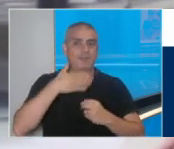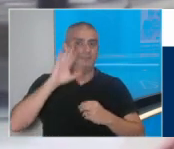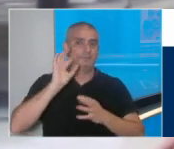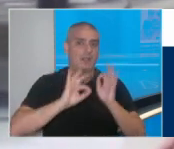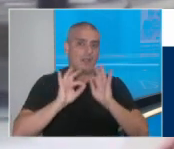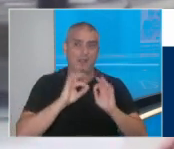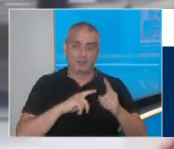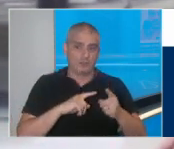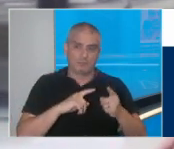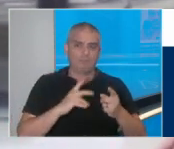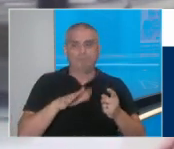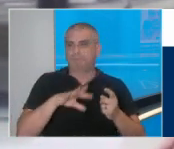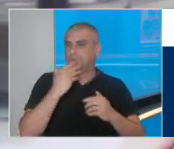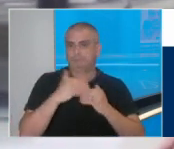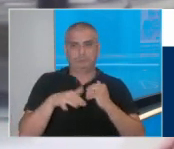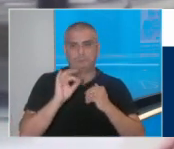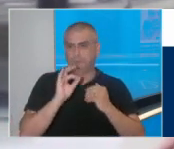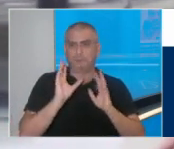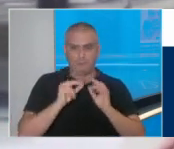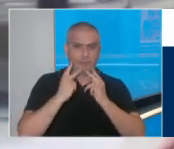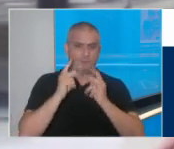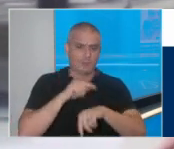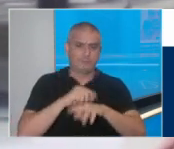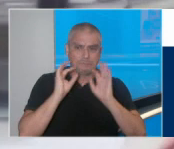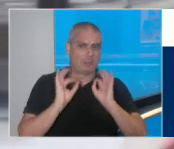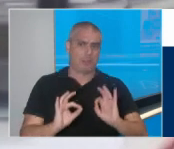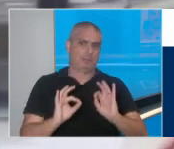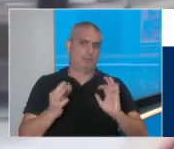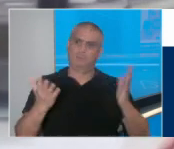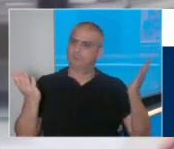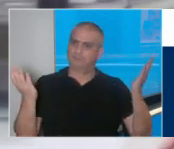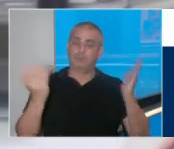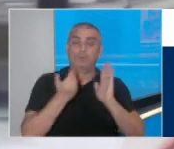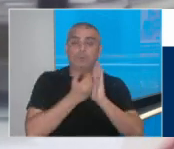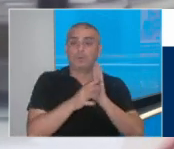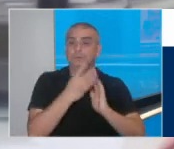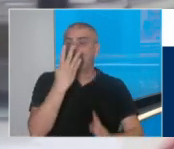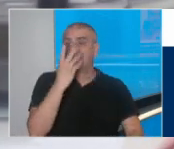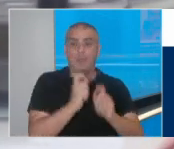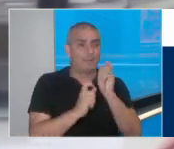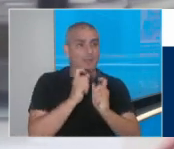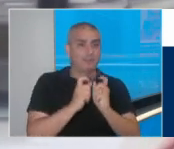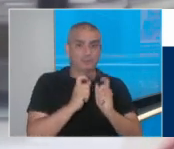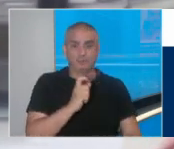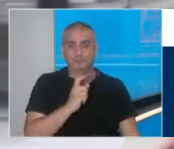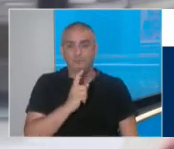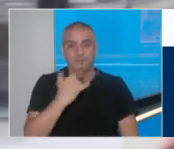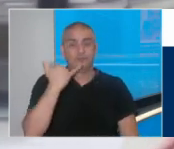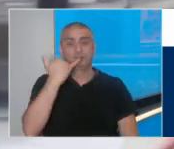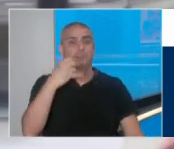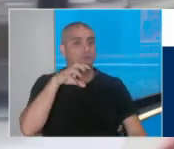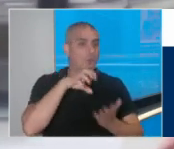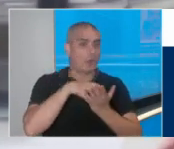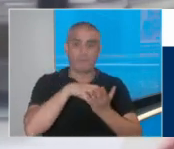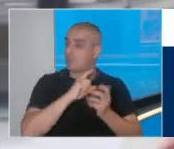אלקטרונית התגלו כפתירות בזמן אמת, ולמעט ארבעה אנשים שהתקשרו